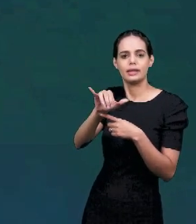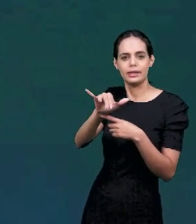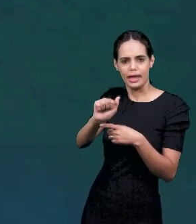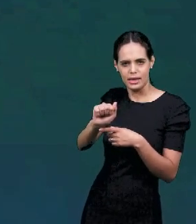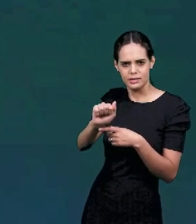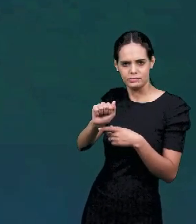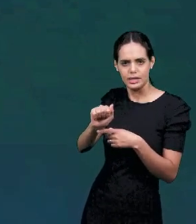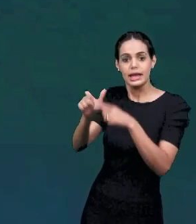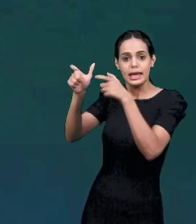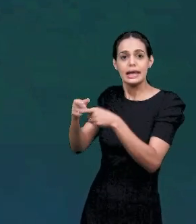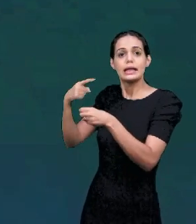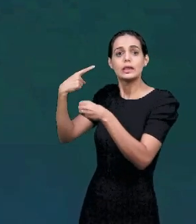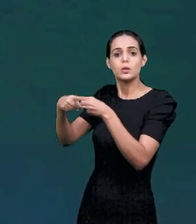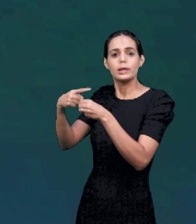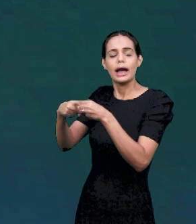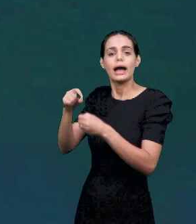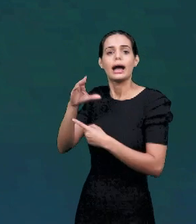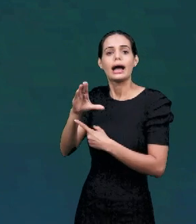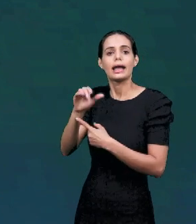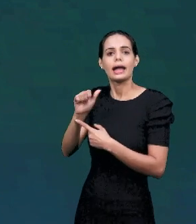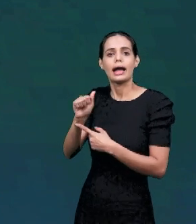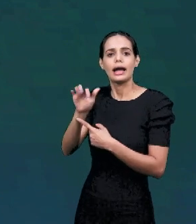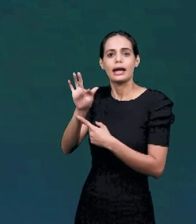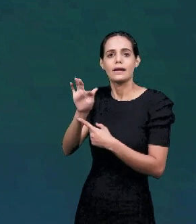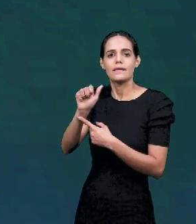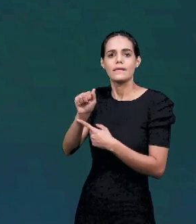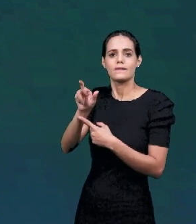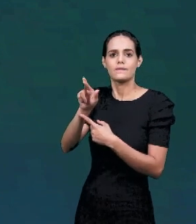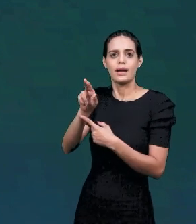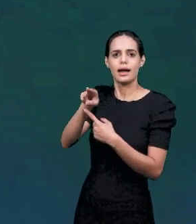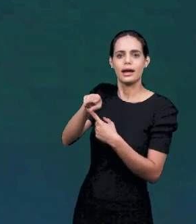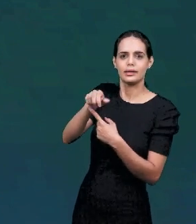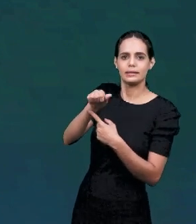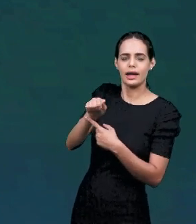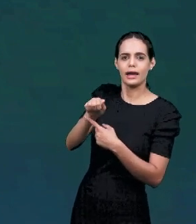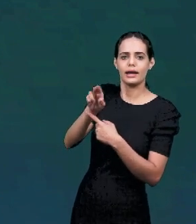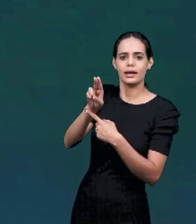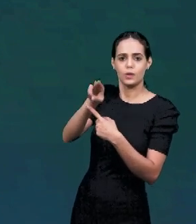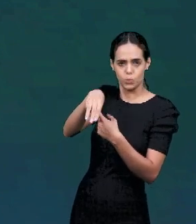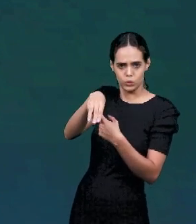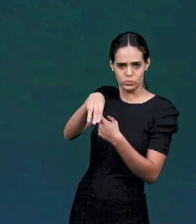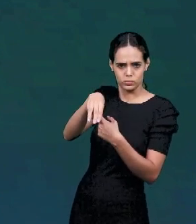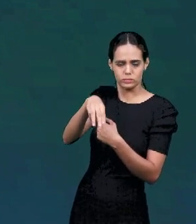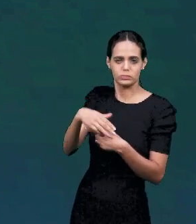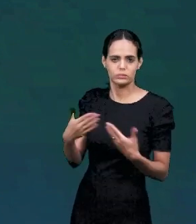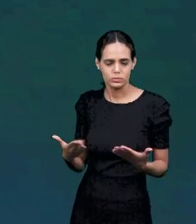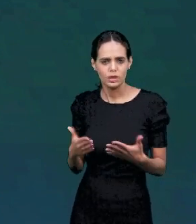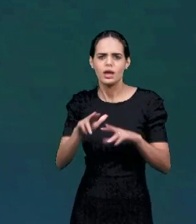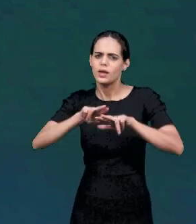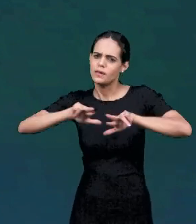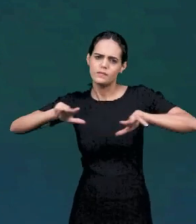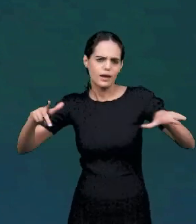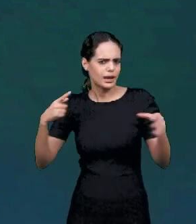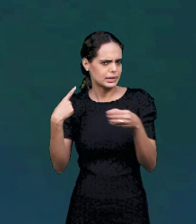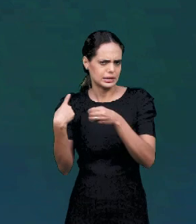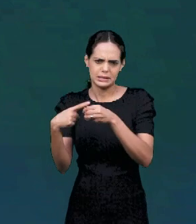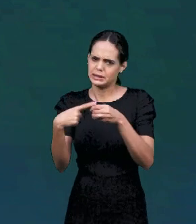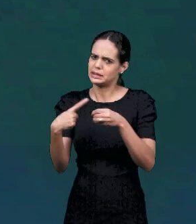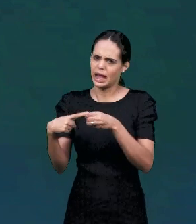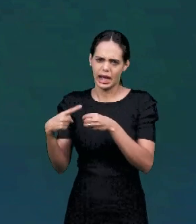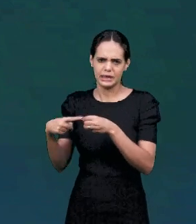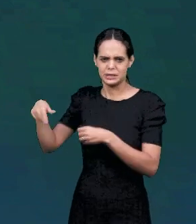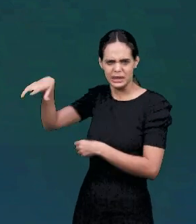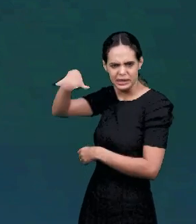mapa Naturellement, muitas nous cidades ao n'avons redor pas do mar da ici sur la Galileia, ville, mais como d'autres cidades, villes por exemplo, de autour Genezaré, de Magdala, também de la cidade mer